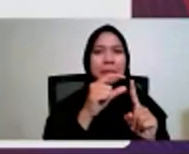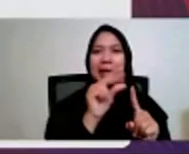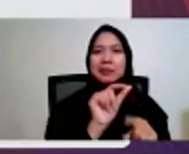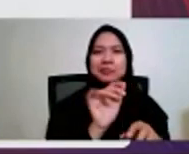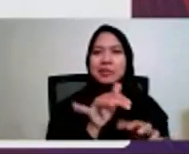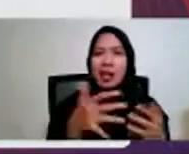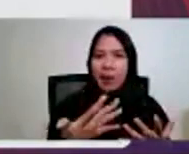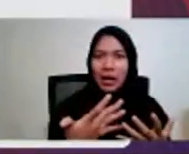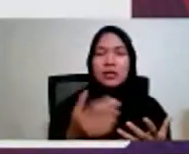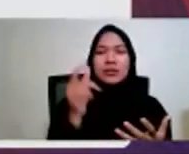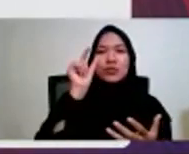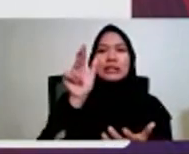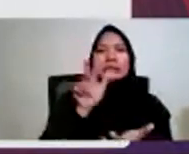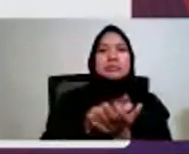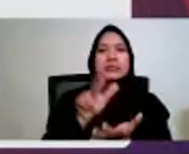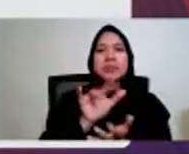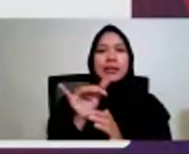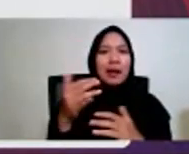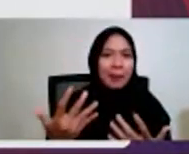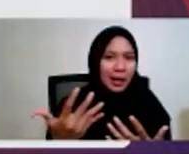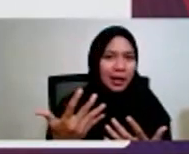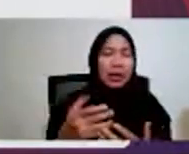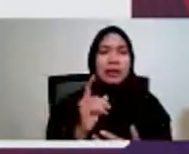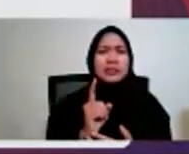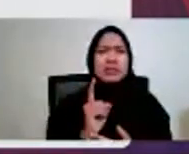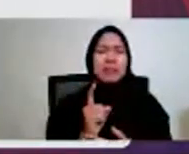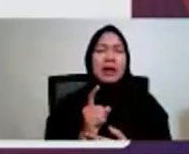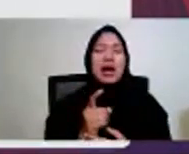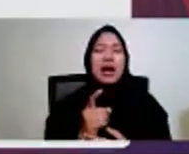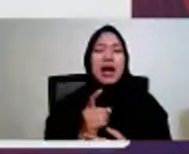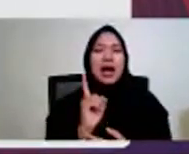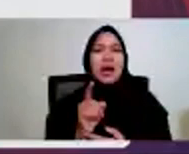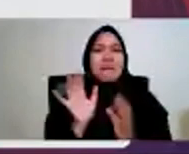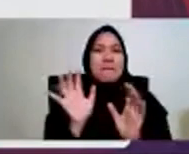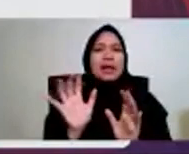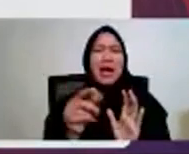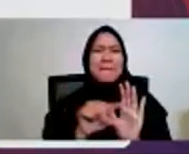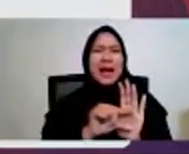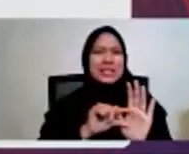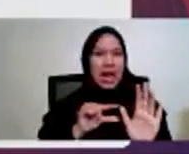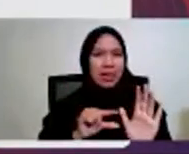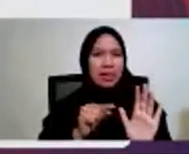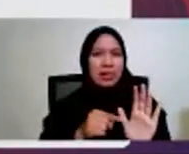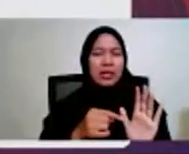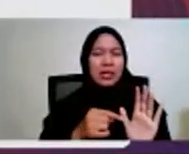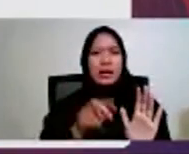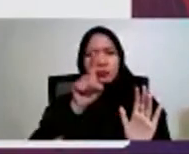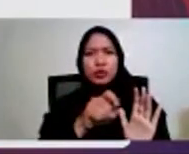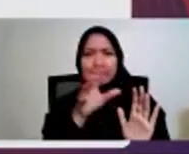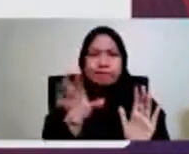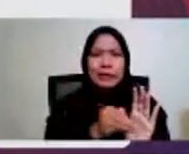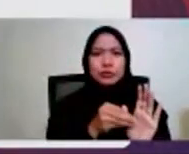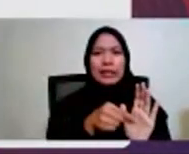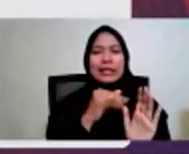nanti usulan resmi Ya seperti apa cara ini juga ada pasal-pasal yang memang perlu dimasukkan didalam